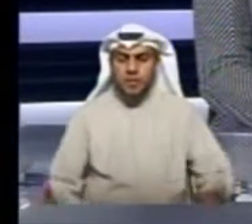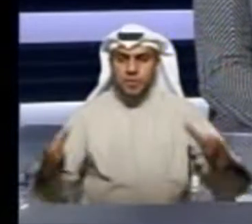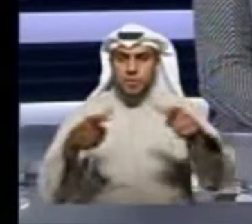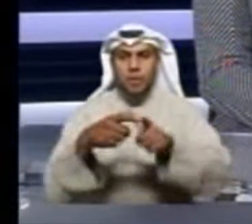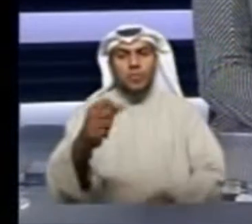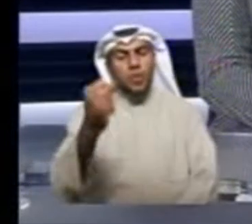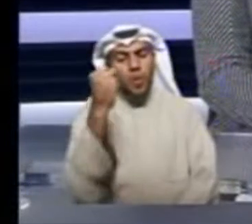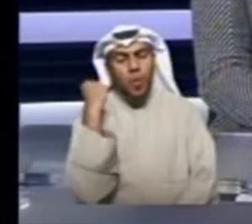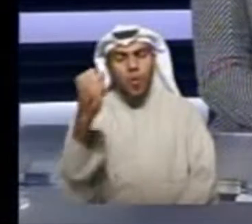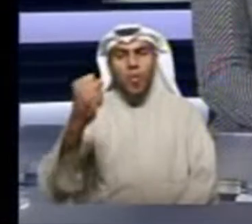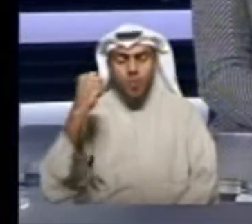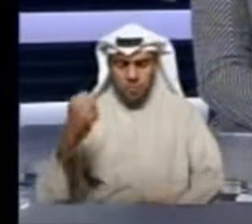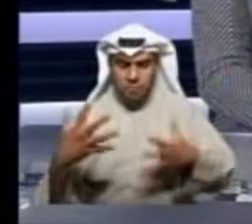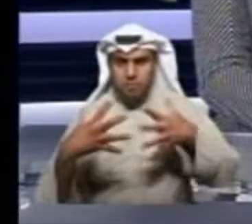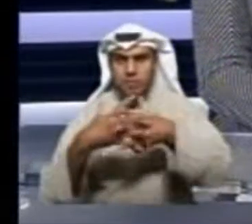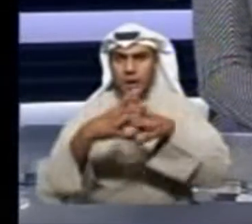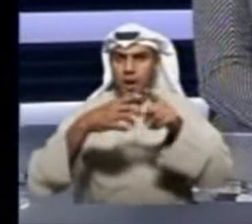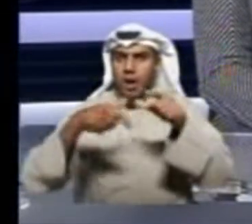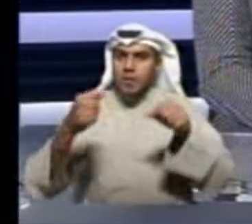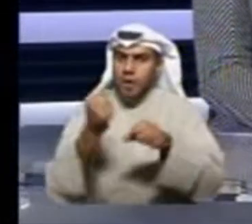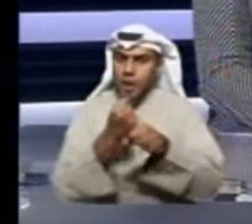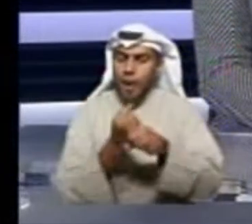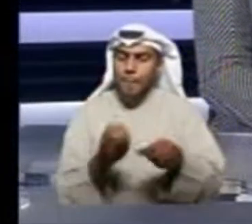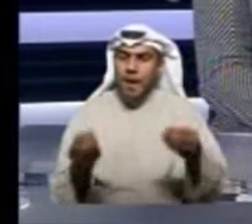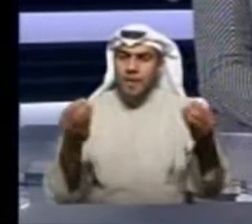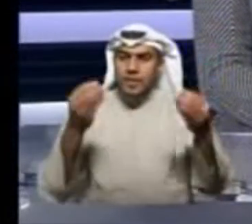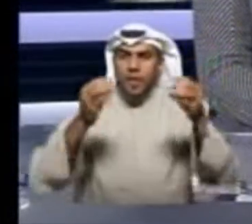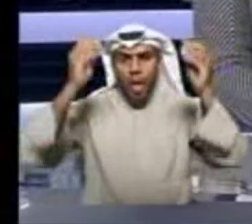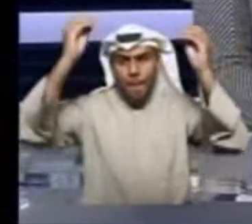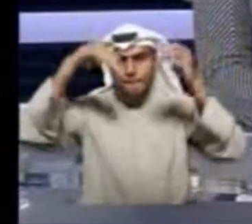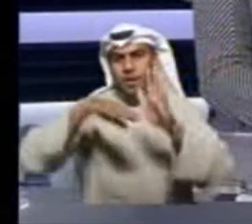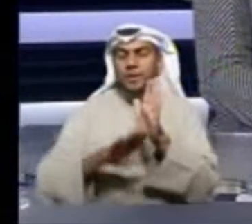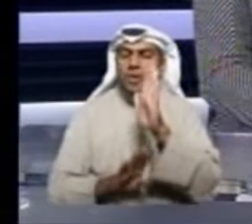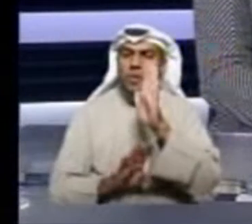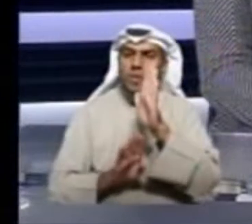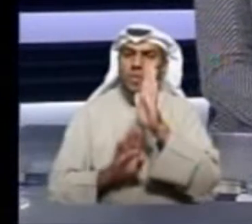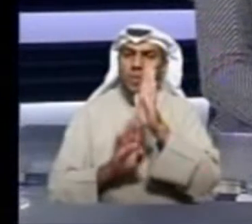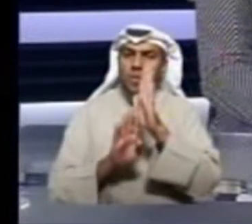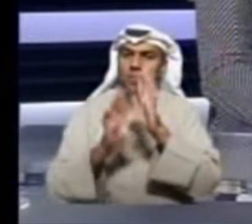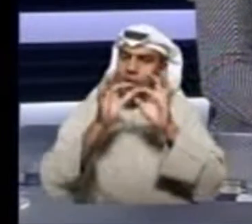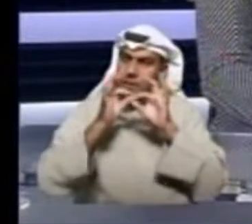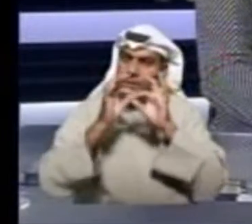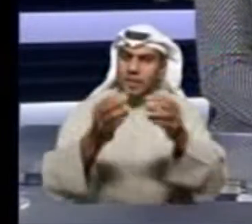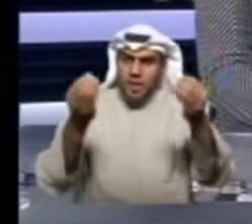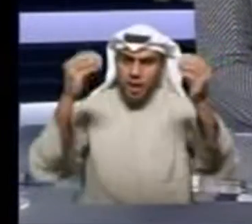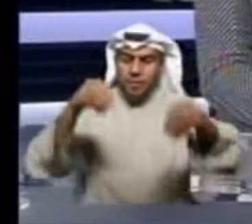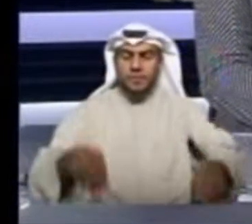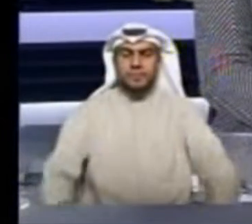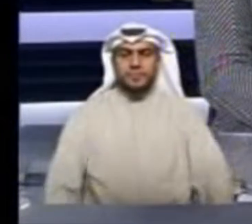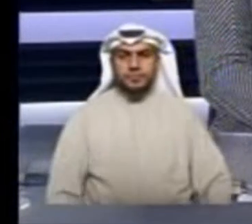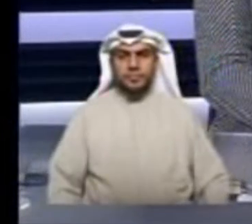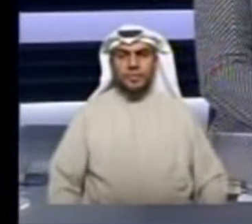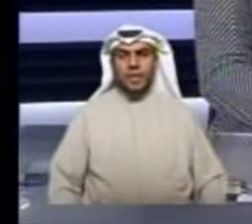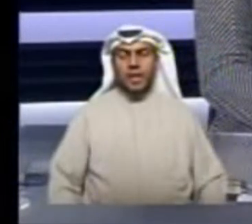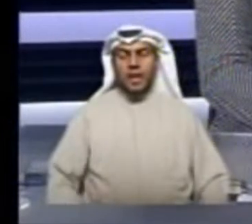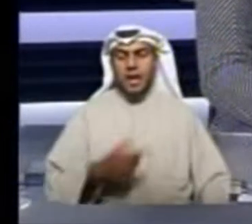كافة التحديات للمضي قدما بالمسيرة المباركة للمجلس نحو مزيد من النماء والارتقاء. وتأتي قمة